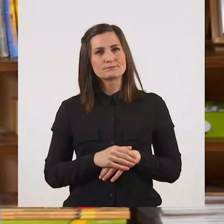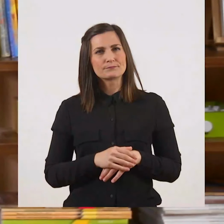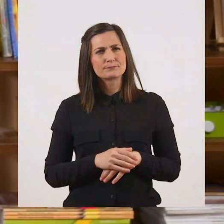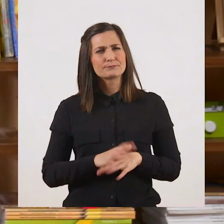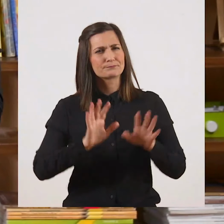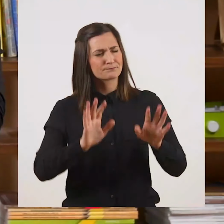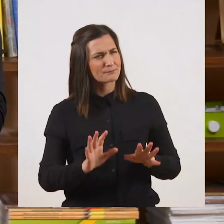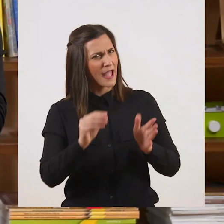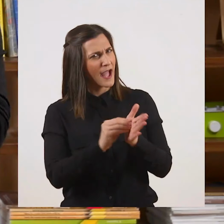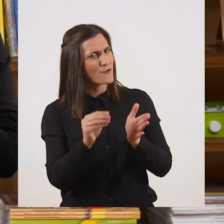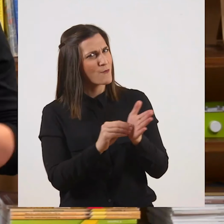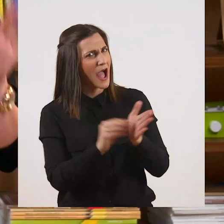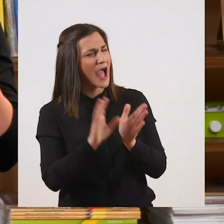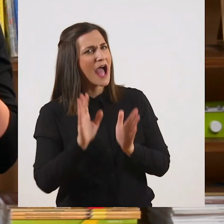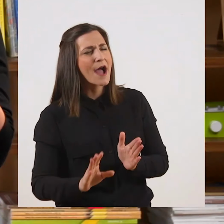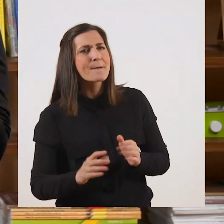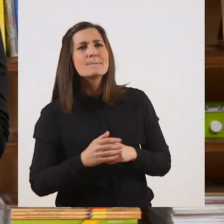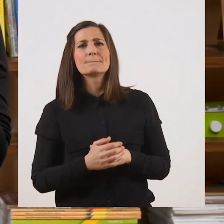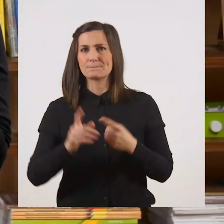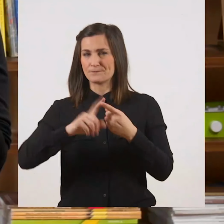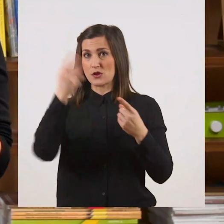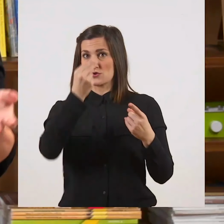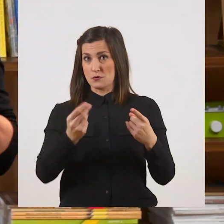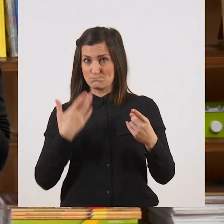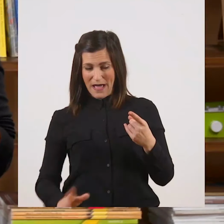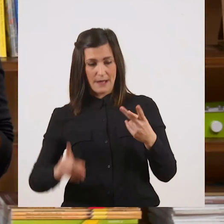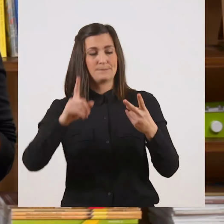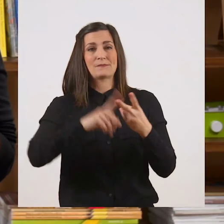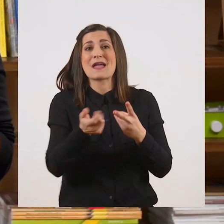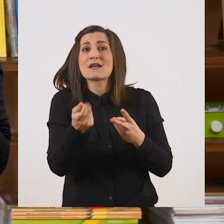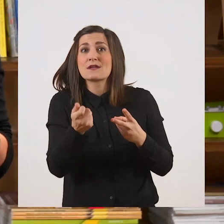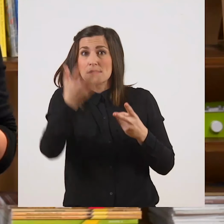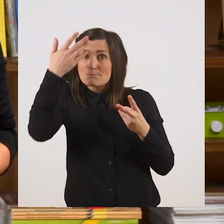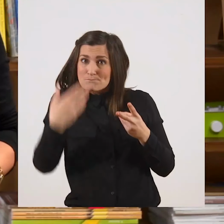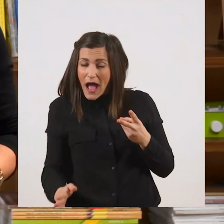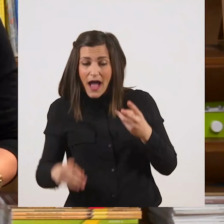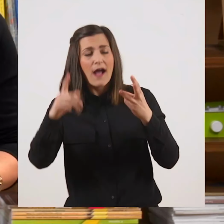Και ακόμα κάτι. Αφού γίναμε ζωγράφοι, αφού γίναμε μαθηματικοί,